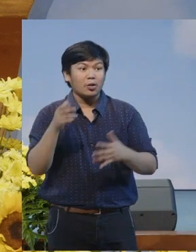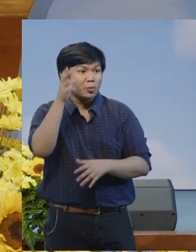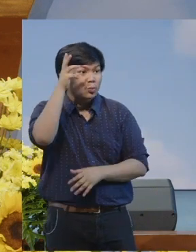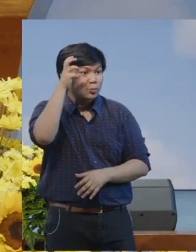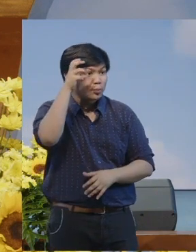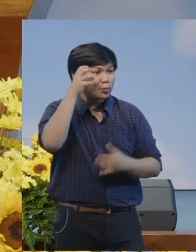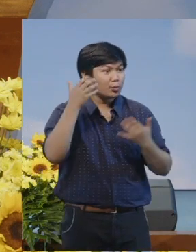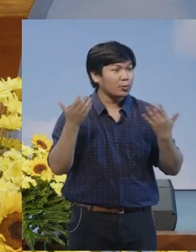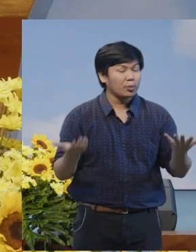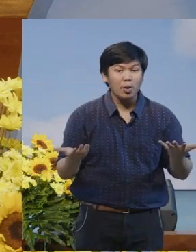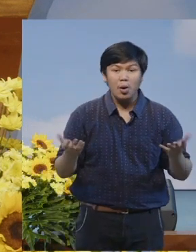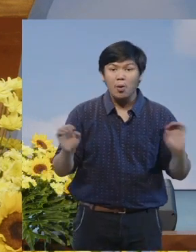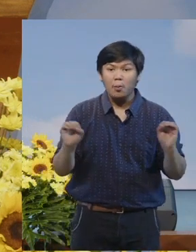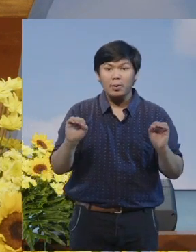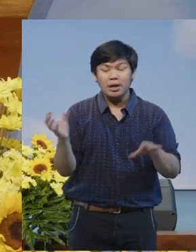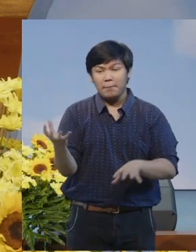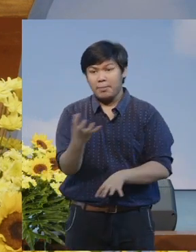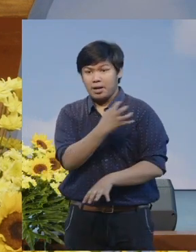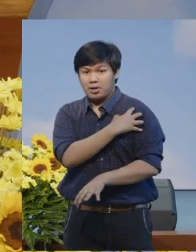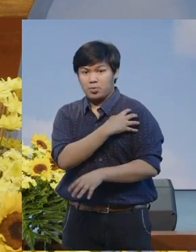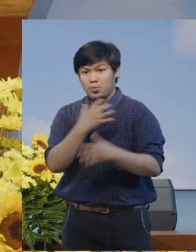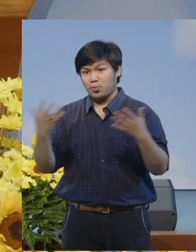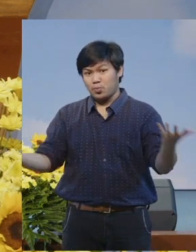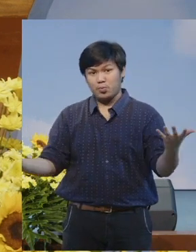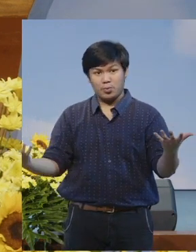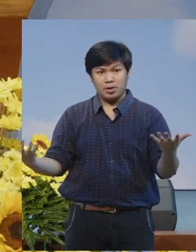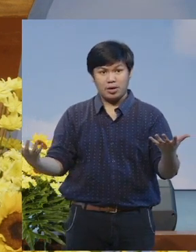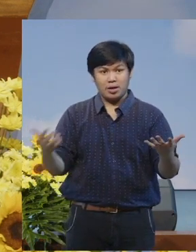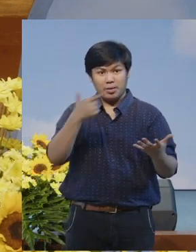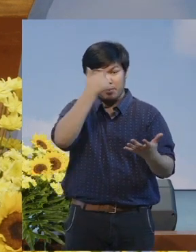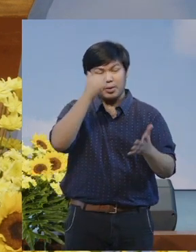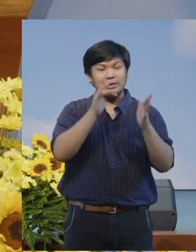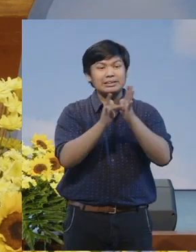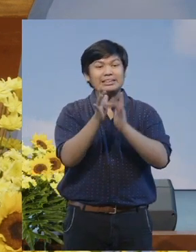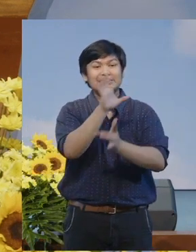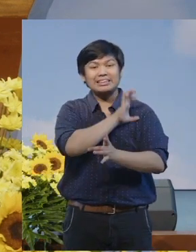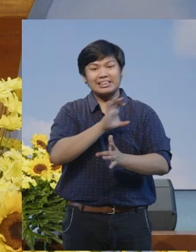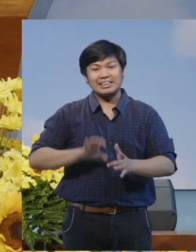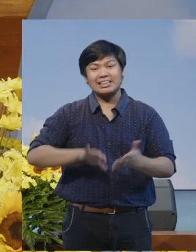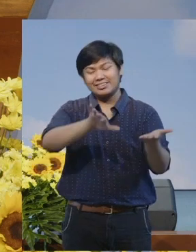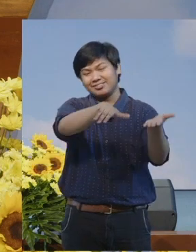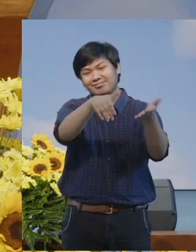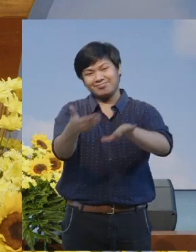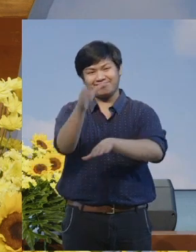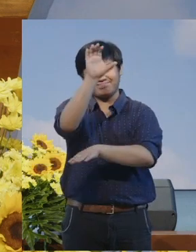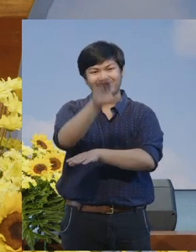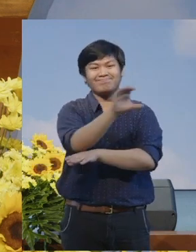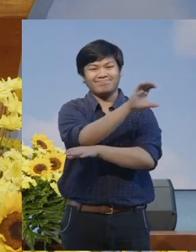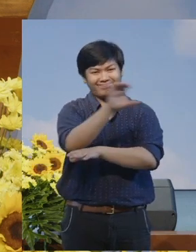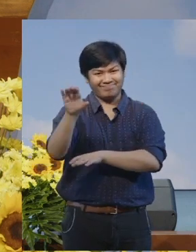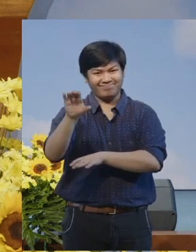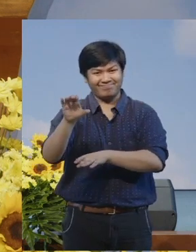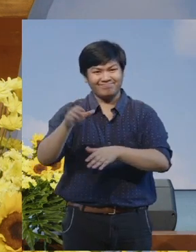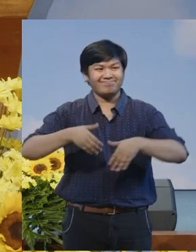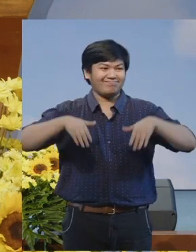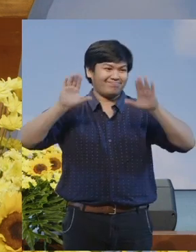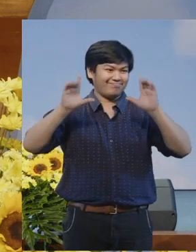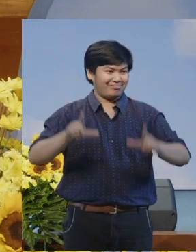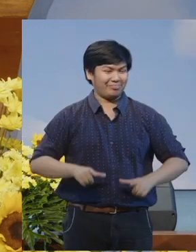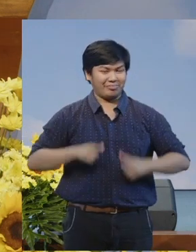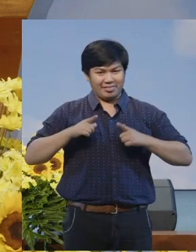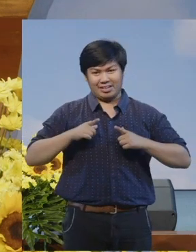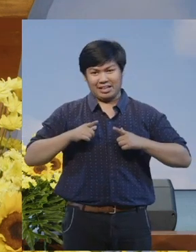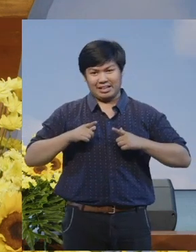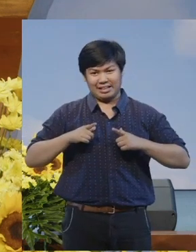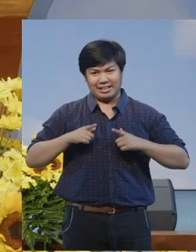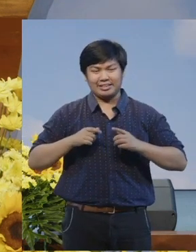ay nawala ng kapangyarihan sa pamamagitan ng pagkamatay ni Kristo sa krus. Hebrews chapter 2 verses 14